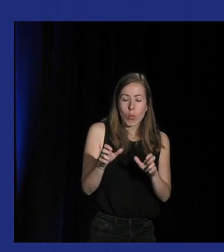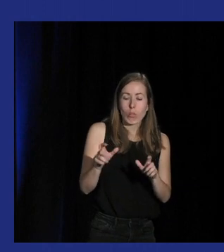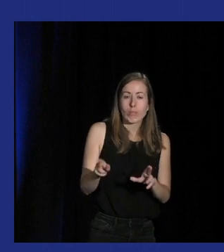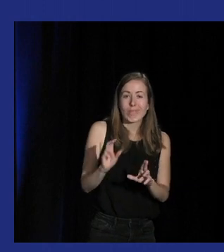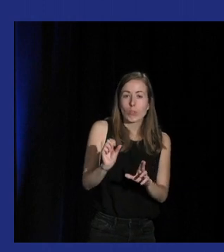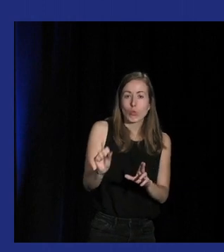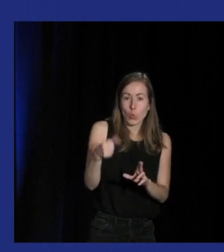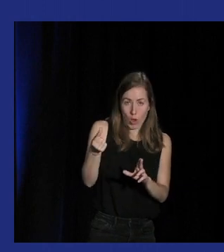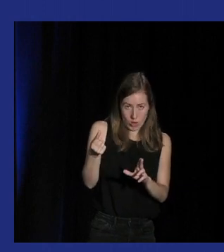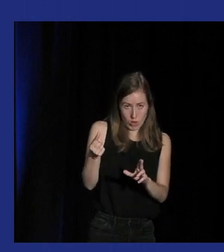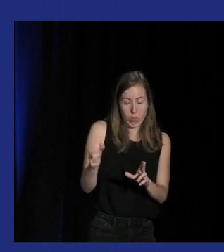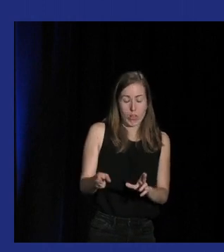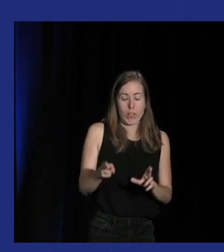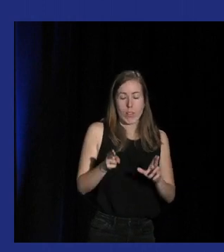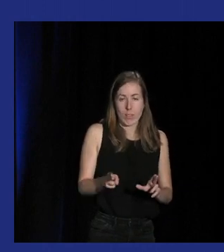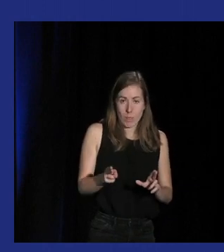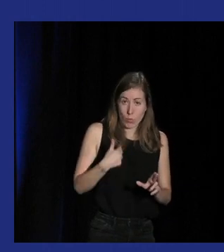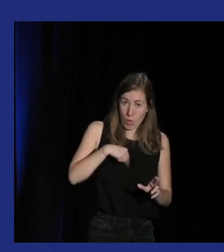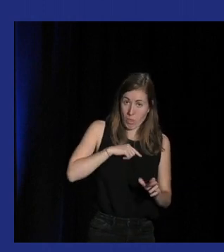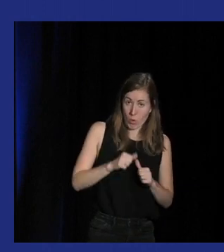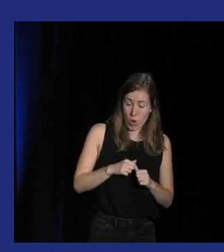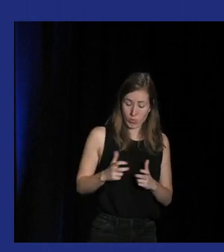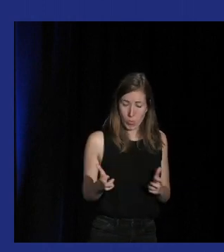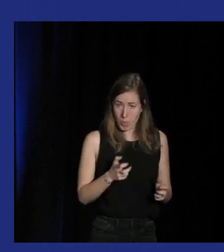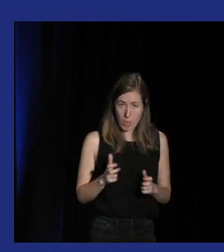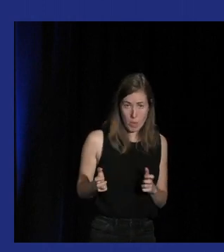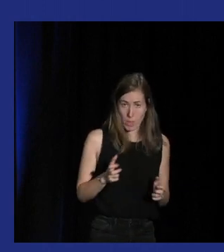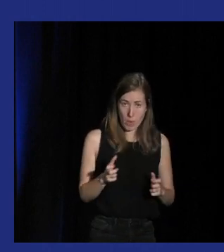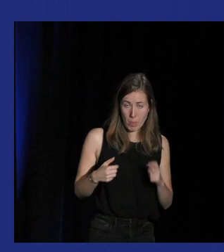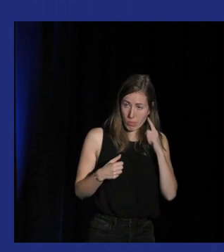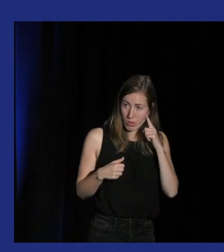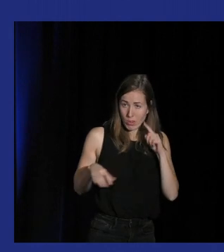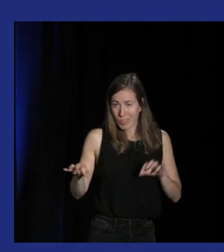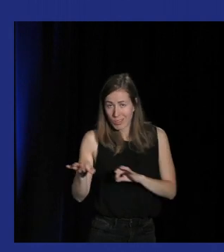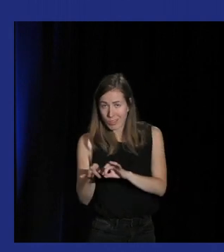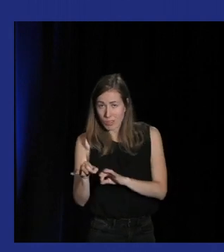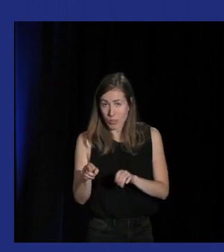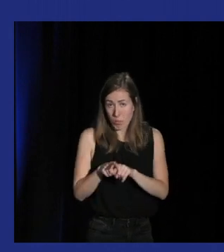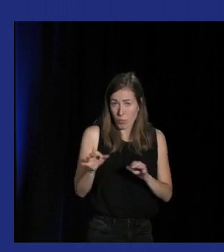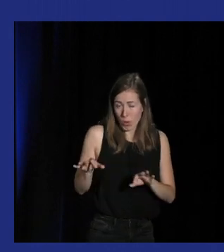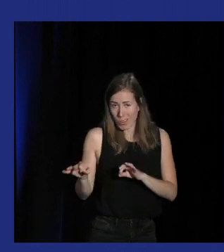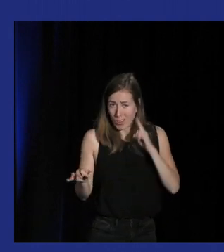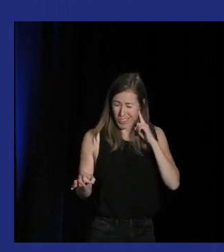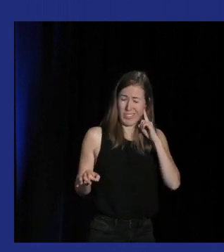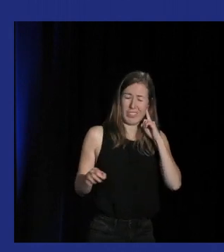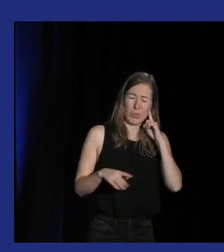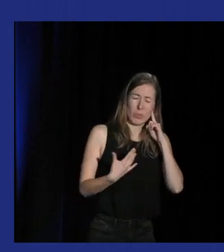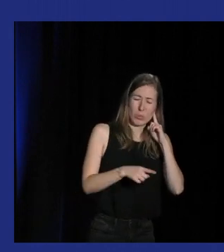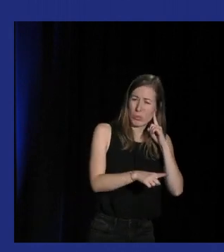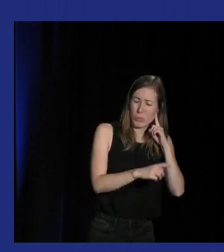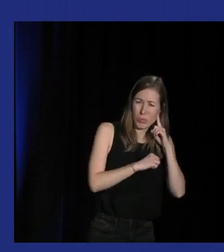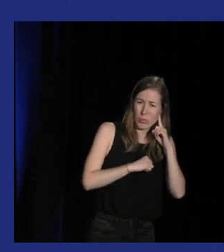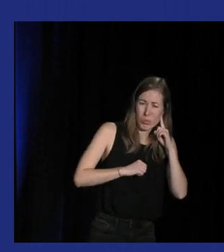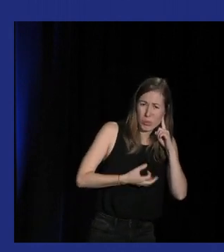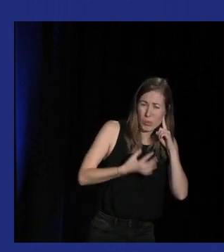on va faire des sessions comme ça ou on joue au jeu et on va mixer en temps réel à ce son il nous a pété les oreilles